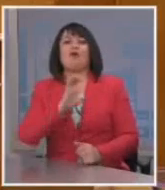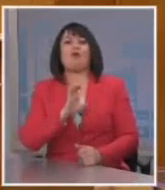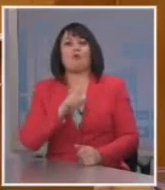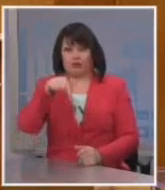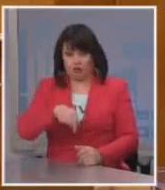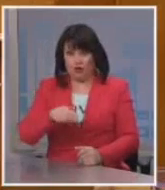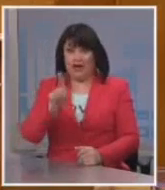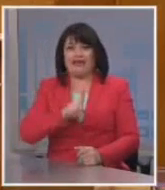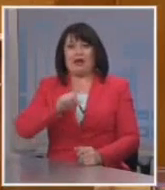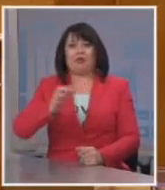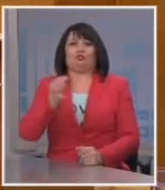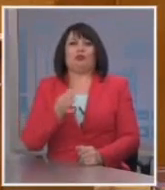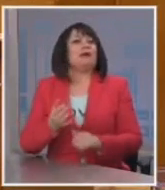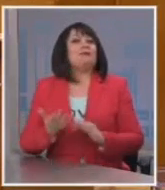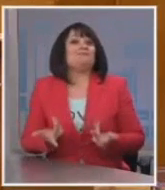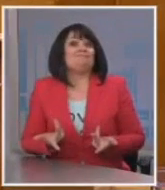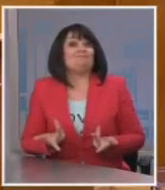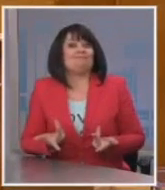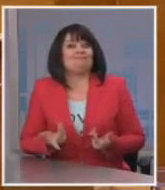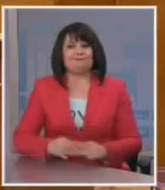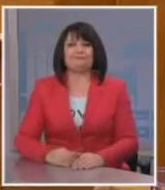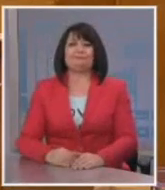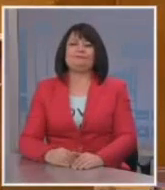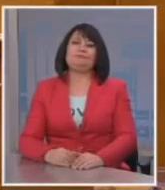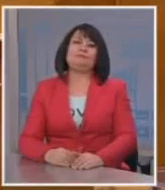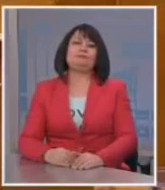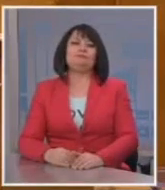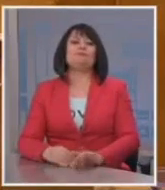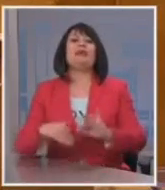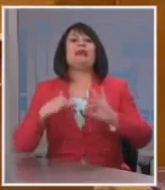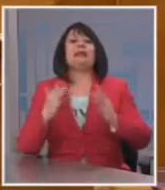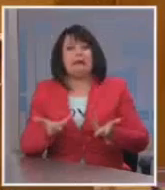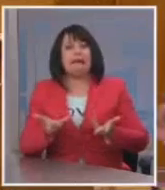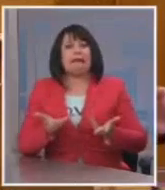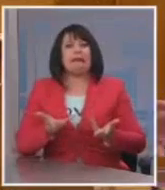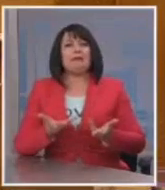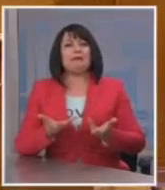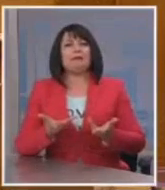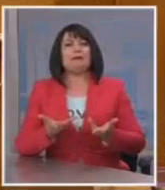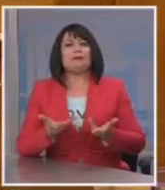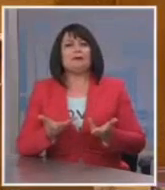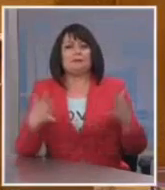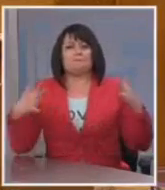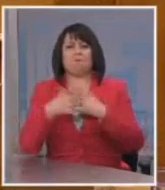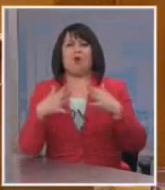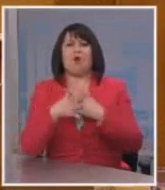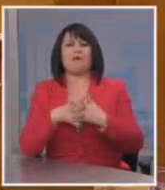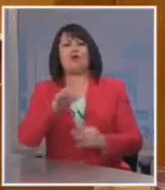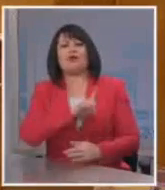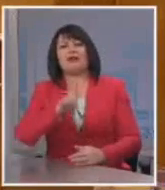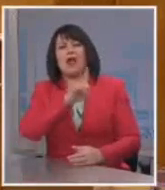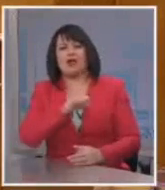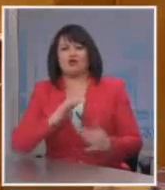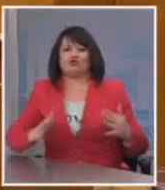όπως ακολουθεί ο κύριος Μητσοτάκης σήμερα? Ή και αυτό εντάσσεται στον τεράστιο πόλεμο που είχε ανοίξει ο κύριος